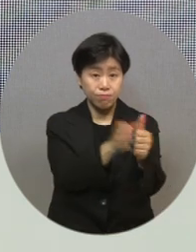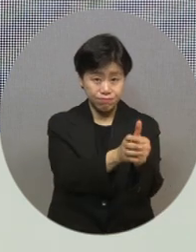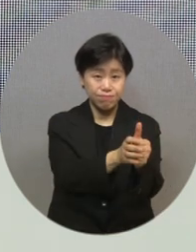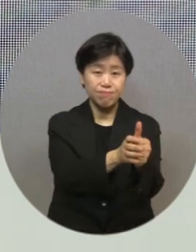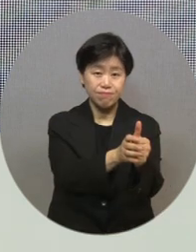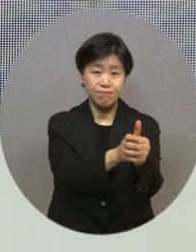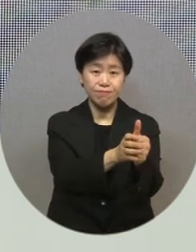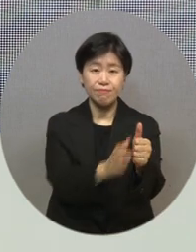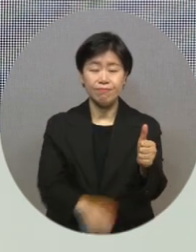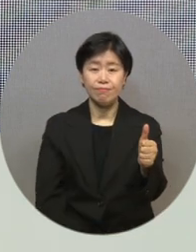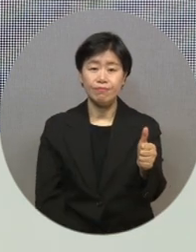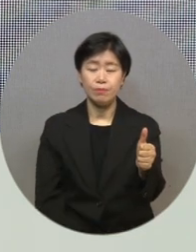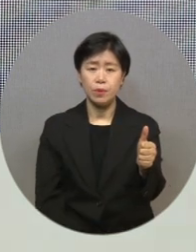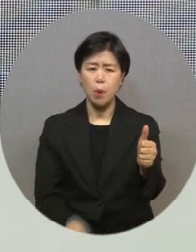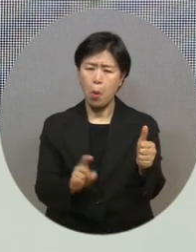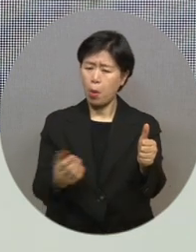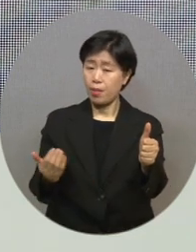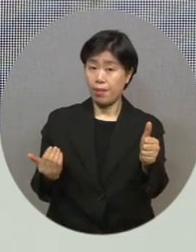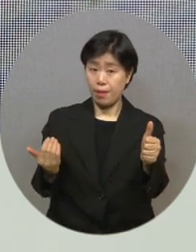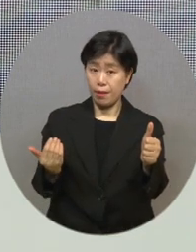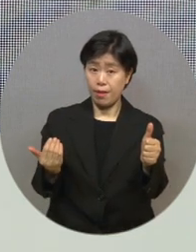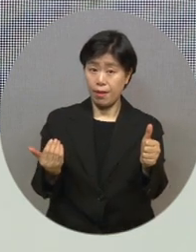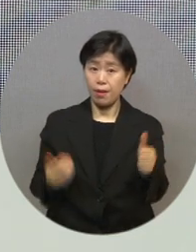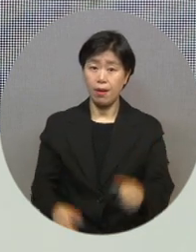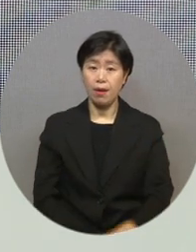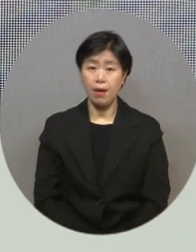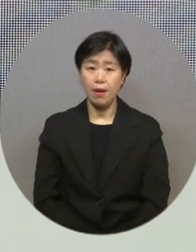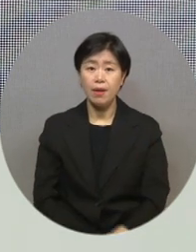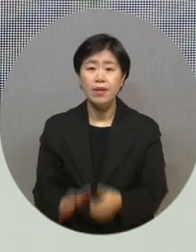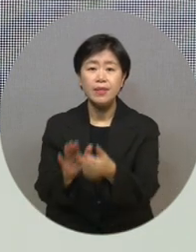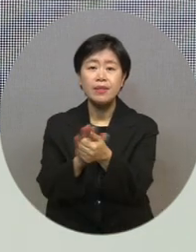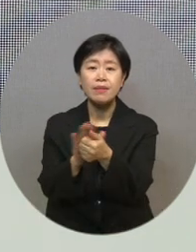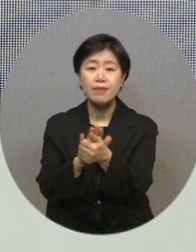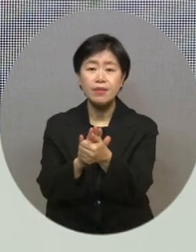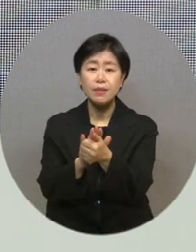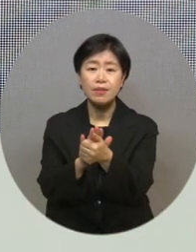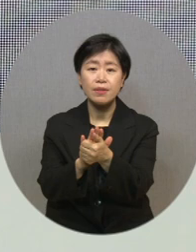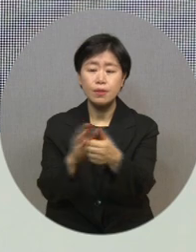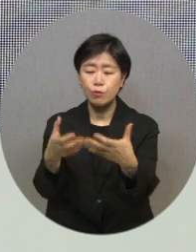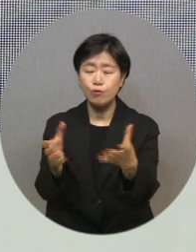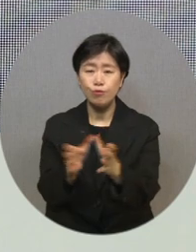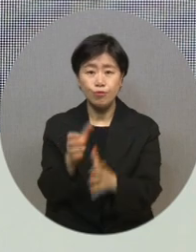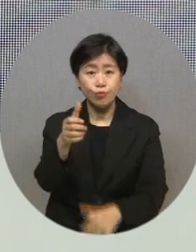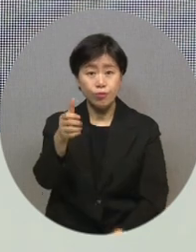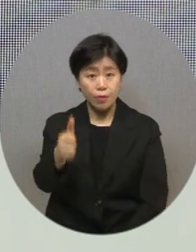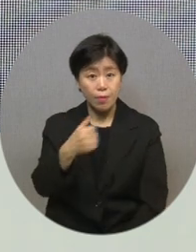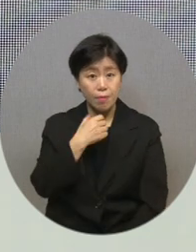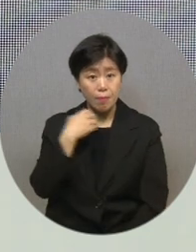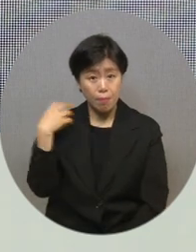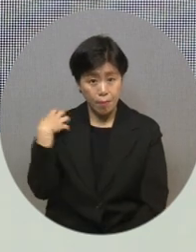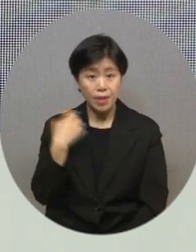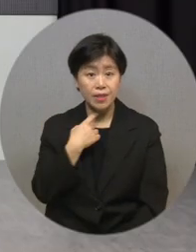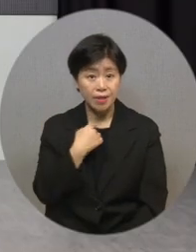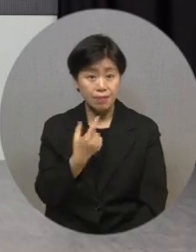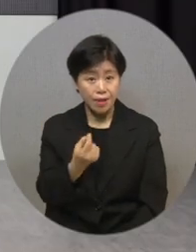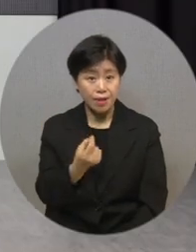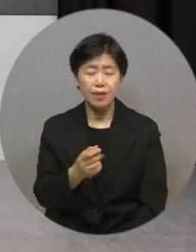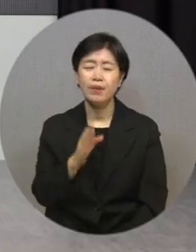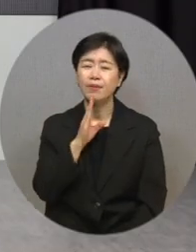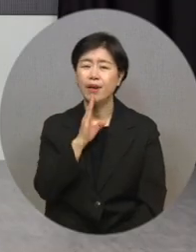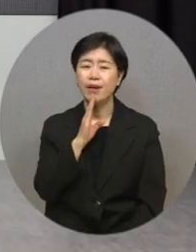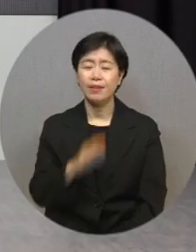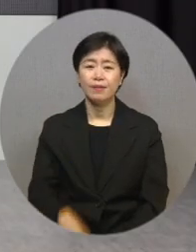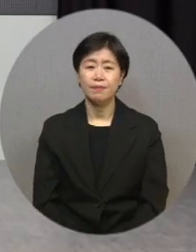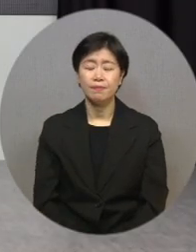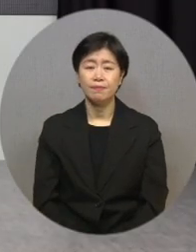부임을 하기 전에는 공단 기업 서비스 국장을 여임 하셨어요 맞습니다 그러니까 아까 제가